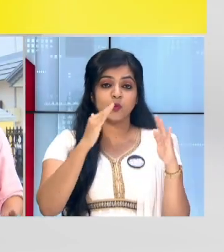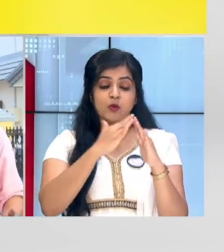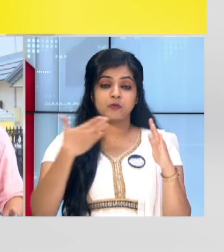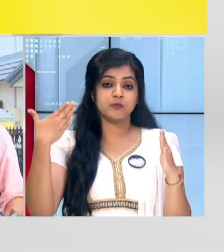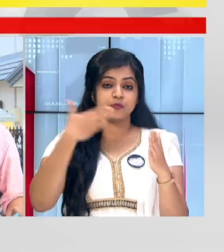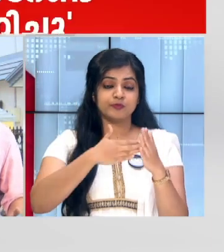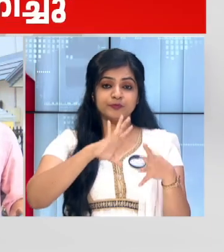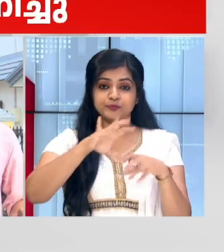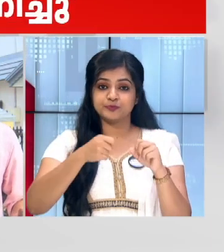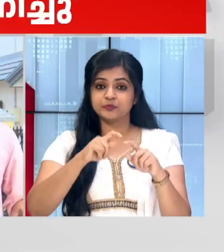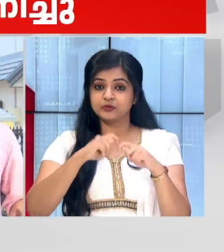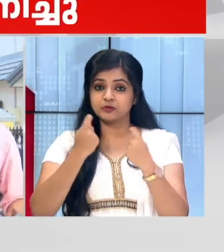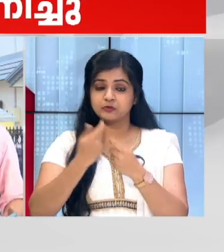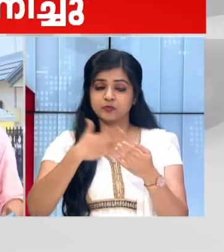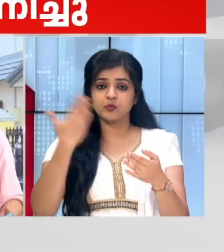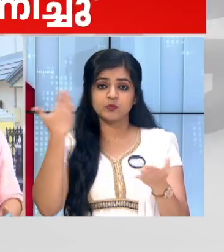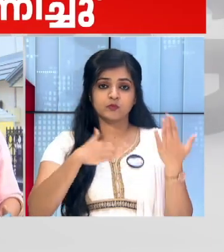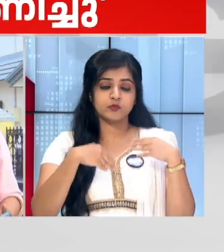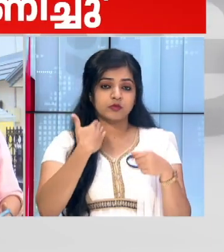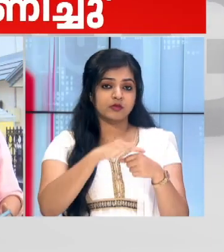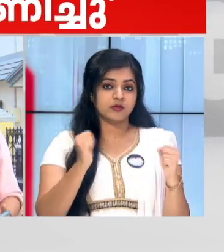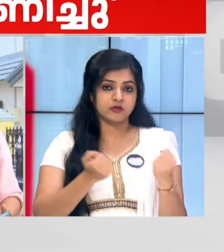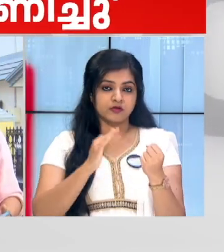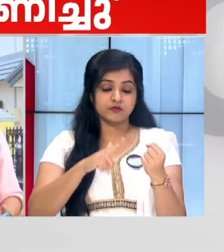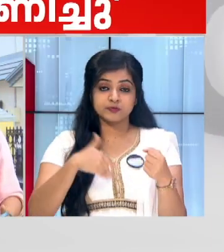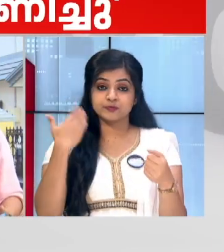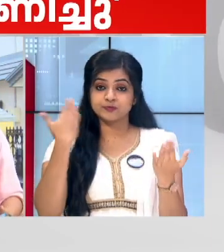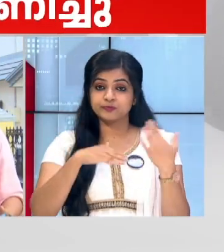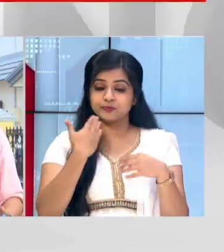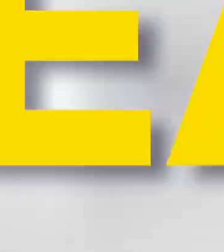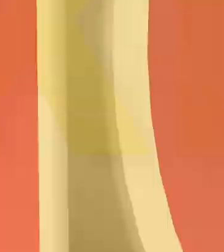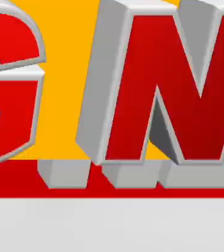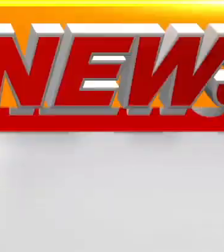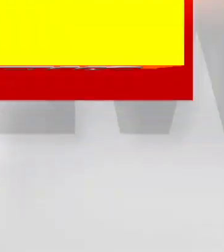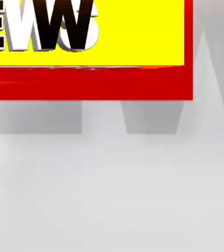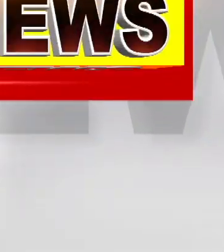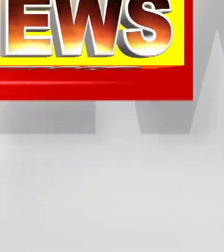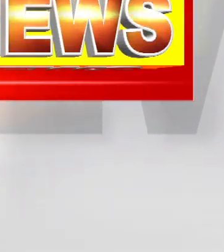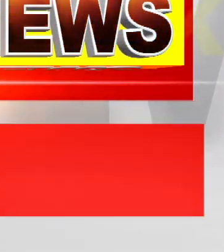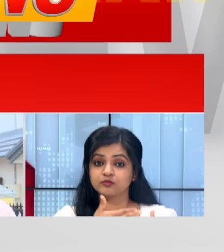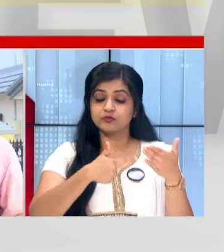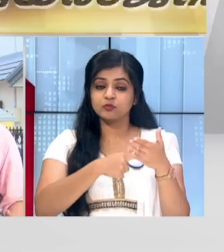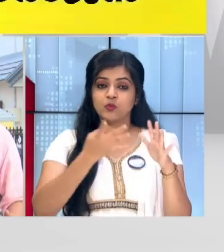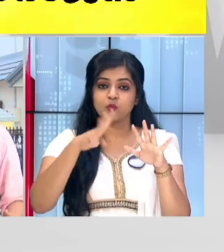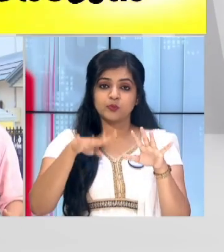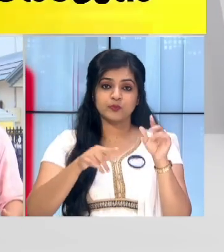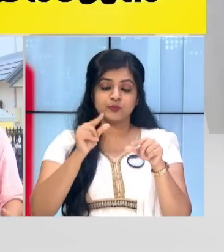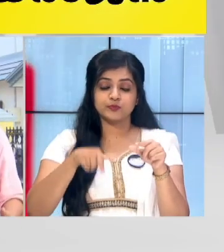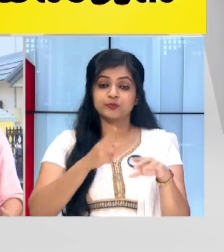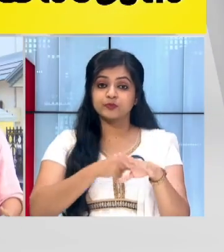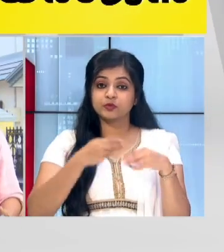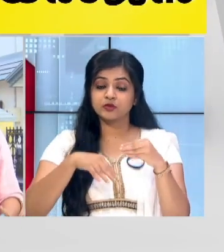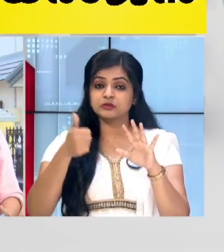ജയരാജനെ വെട്ടിക്കൊലപ്പെടുത്താൻ ശ്രമിച്ചത്. ഈ വധശ്രമ കേസിൽ നേരത്തെ പ്രതിപട്ടികയിൽ 9 പേരായിരുന്നു ഉണ്ടായിരുന്നത്. 6 പേരെ വിചാരണ കോടതി ശിക്ഷിച്ചു.